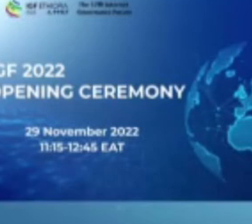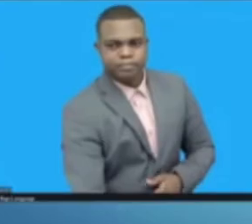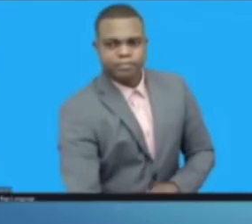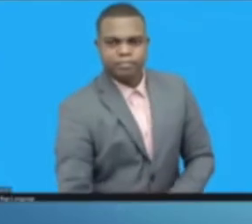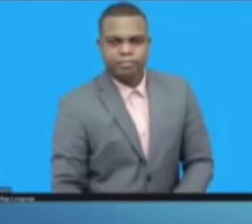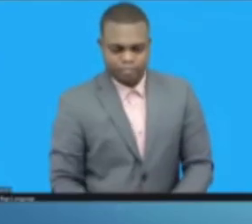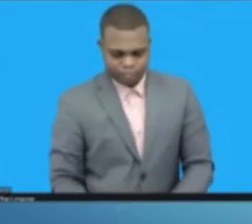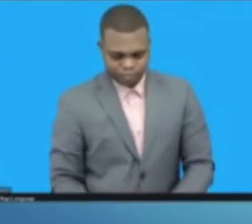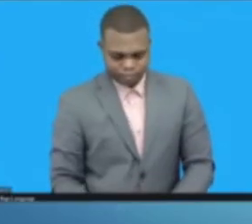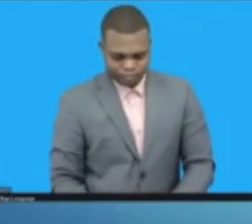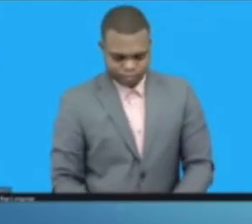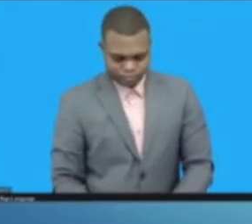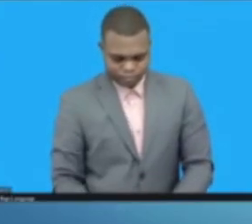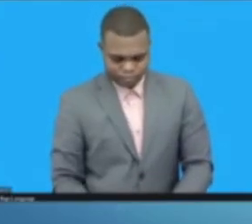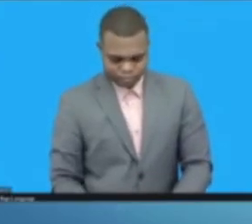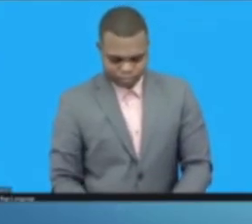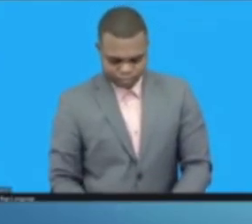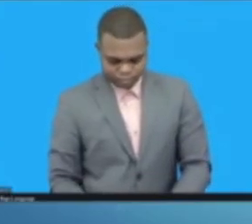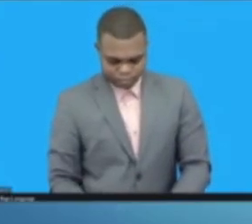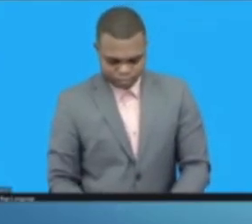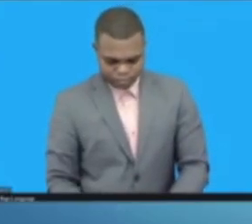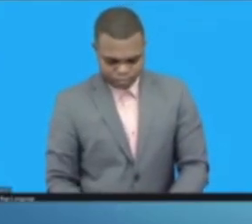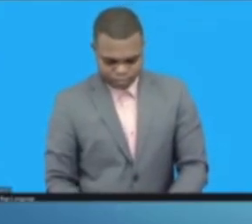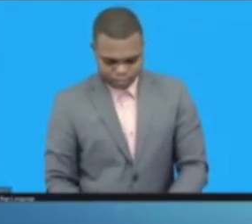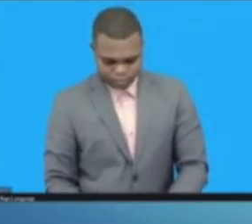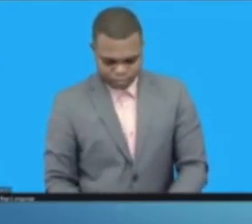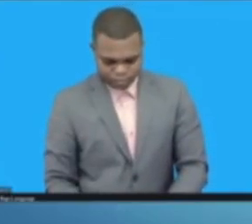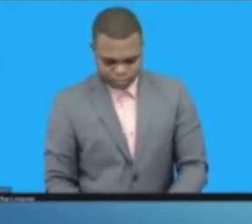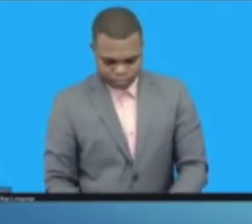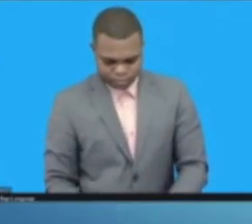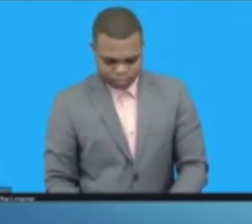Merci, merci infiniment. Excellence,